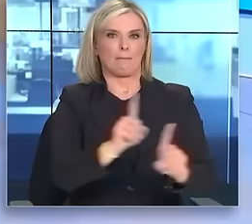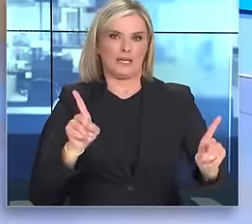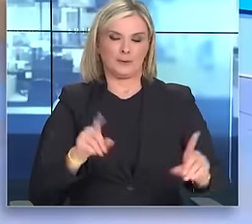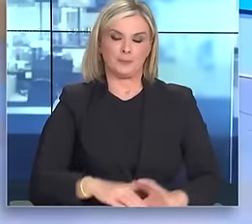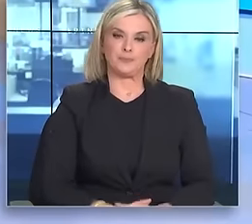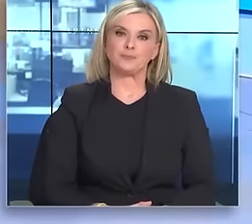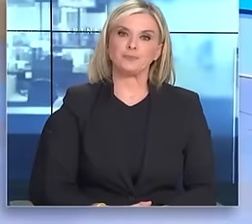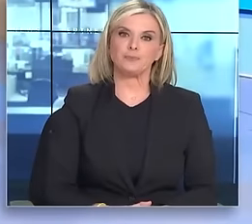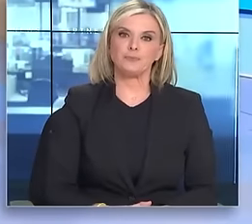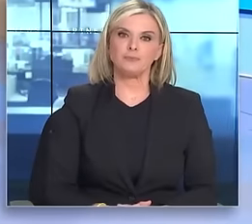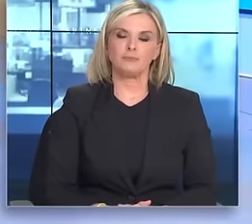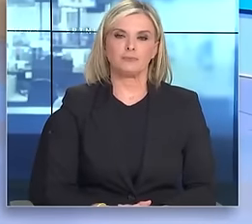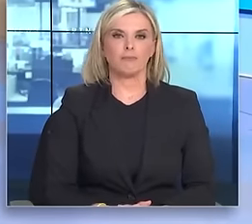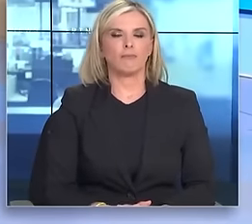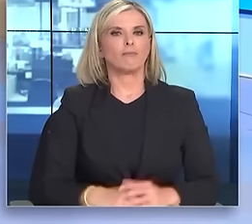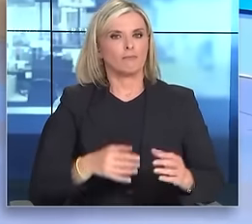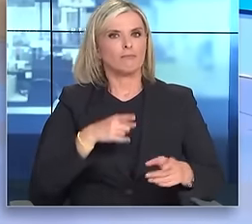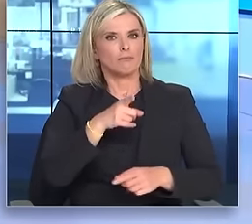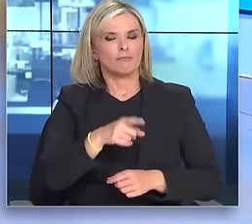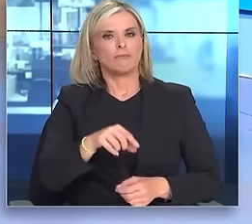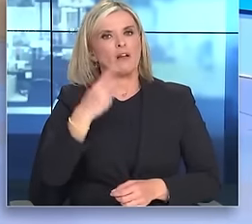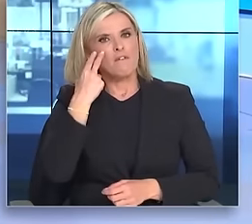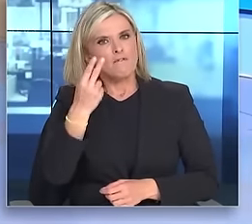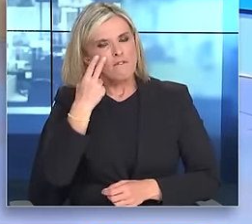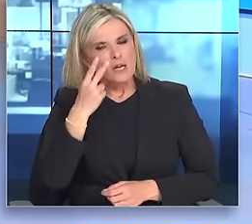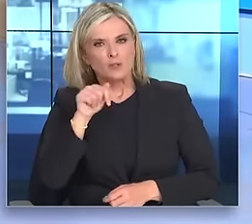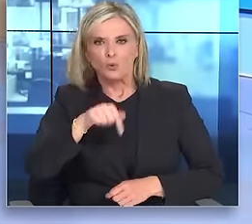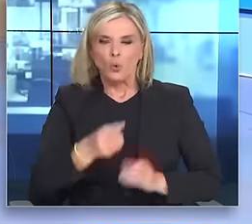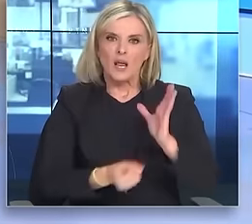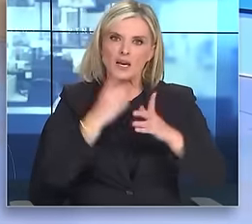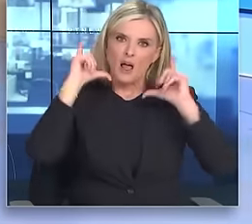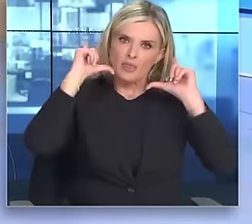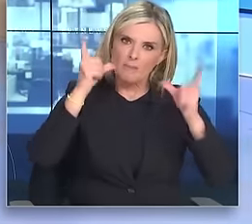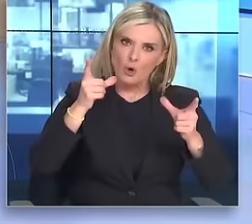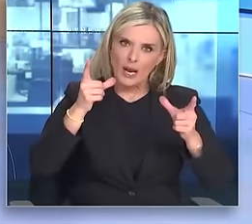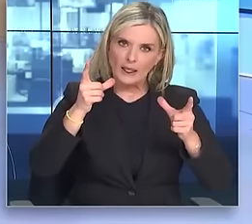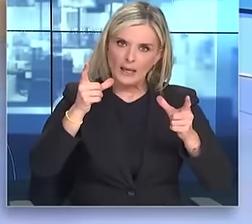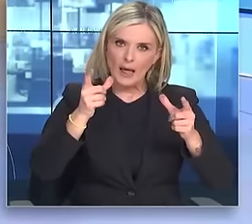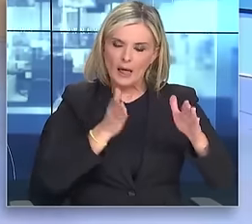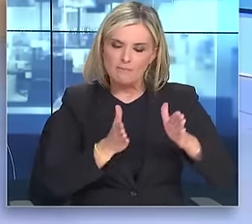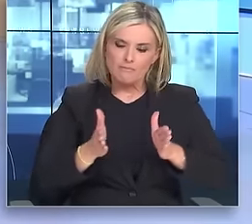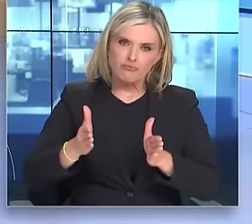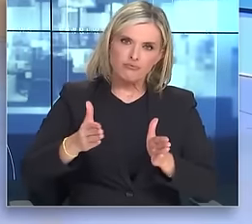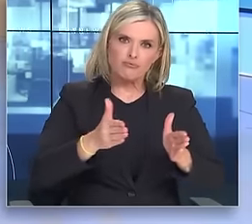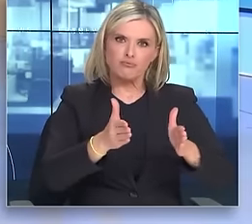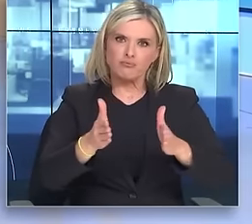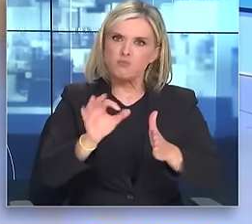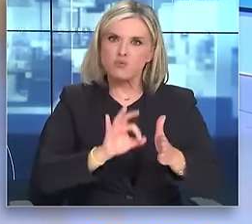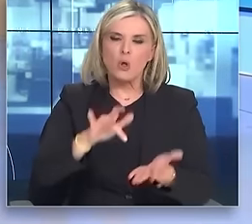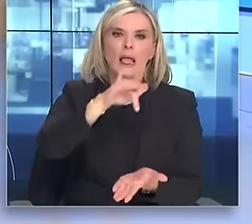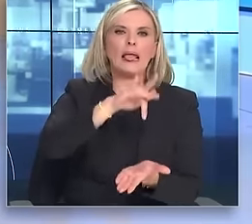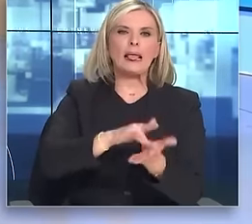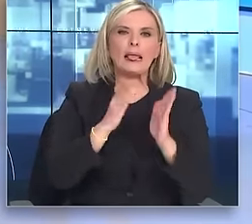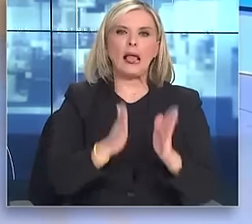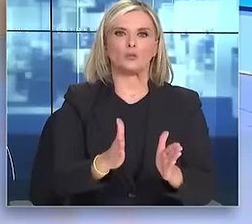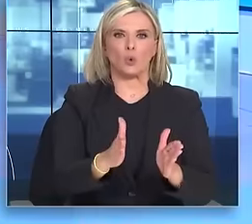Δημοκρατία κινείται προς το κέντρο σιγά-σιγά, βάζει στόχο το κέντρο και αφήνει ένα μεγάλο κομμάτι δεξιά και μπορεί να το πληρώσει αυτό κάποια στιγμή. Η Νέα Δημοκρατία κατάφερε στις εκλογές